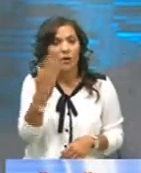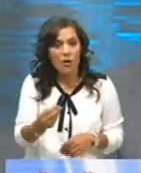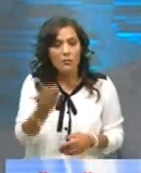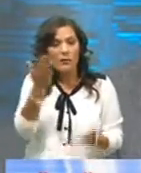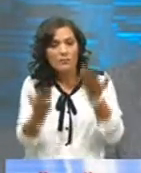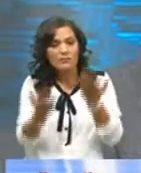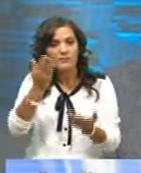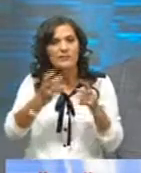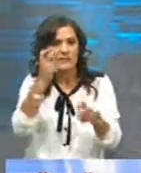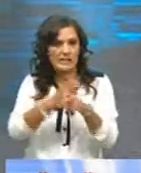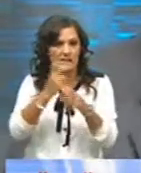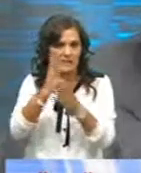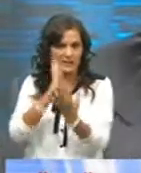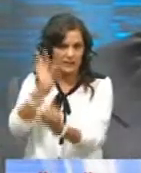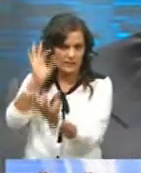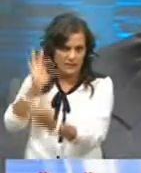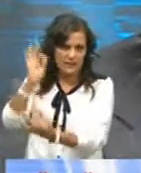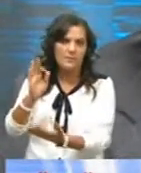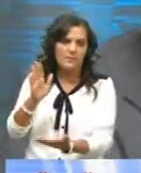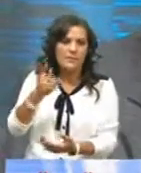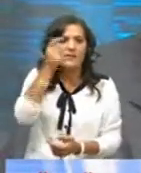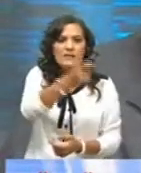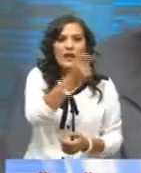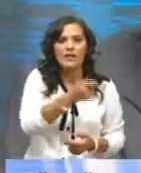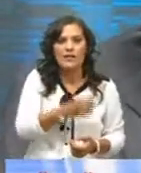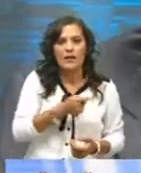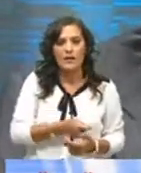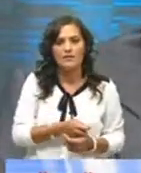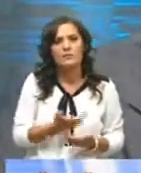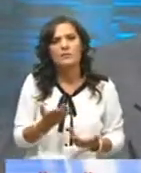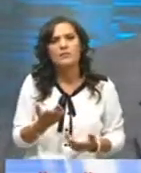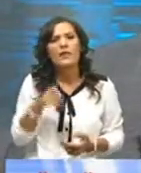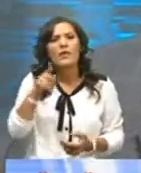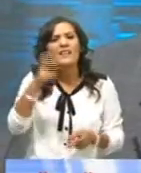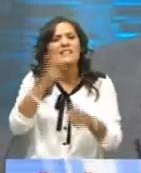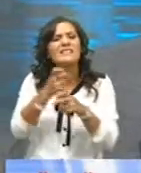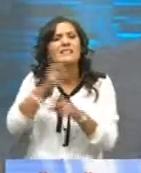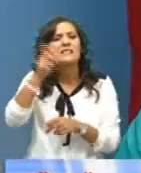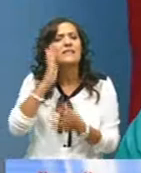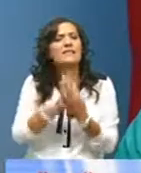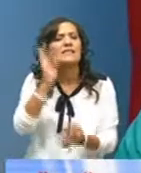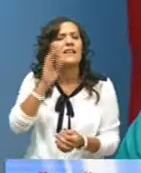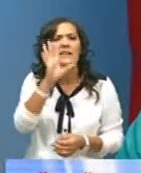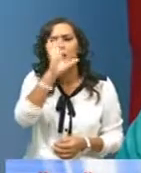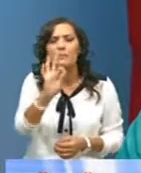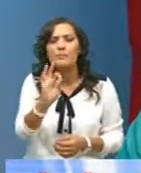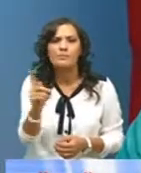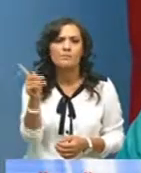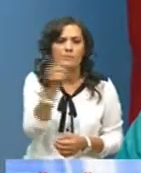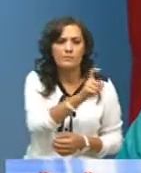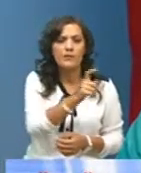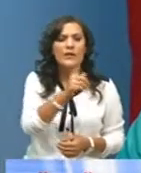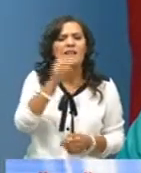açısından riskli insanlar standartlar yani sefer hangi gruba giriyor nereye adları nelerdir